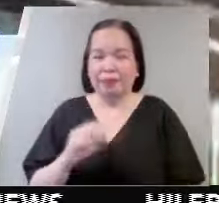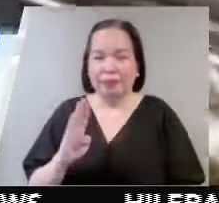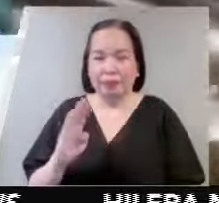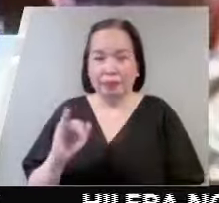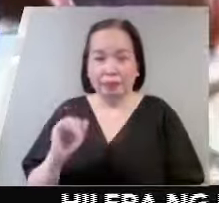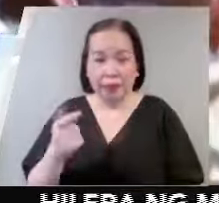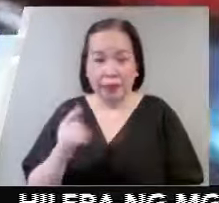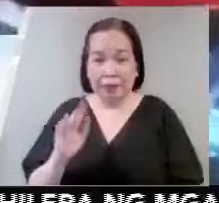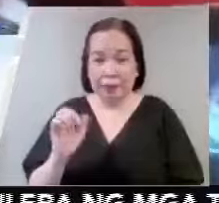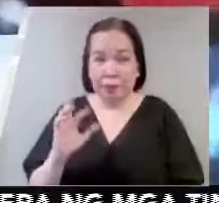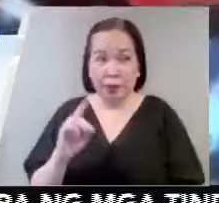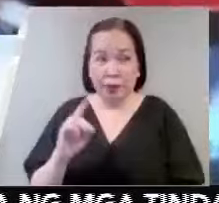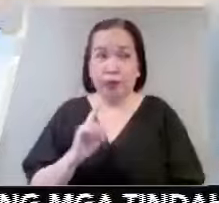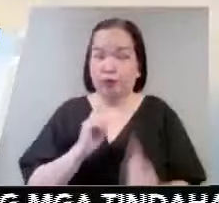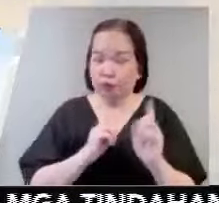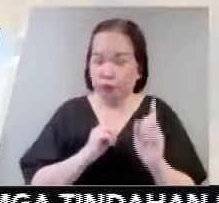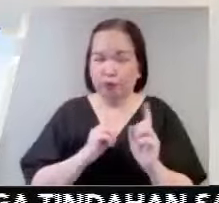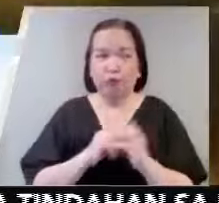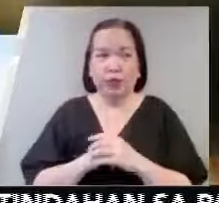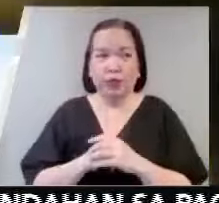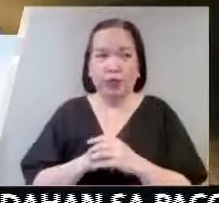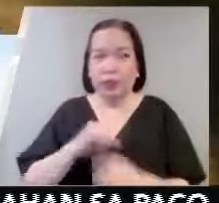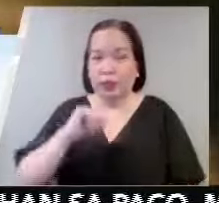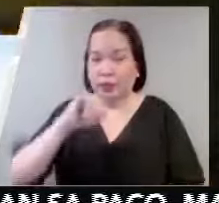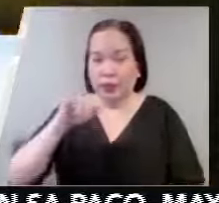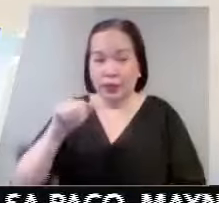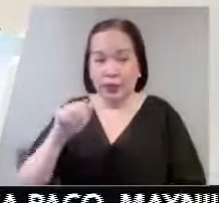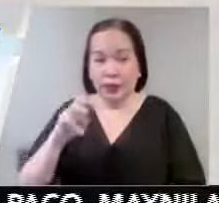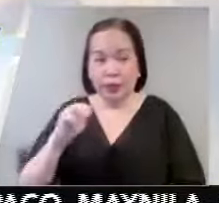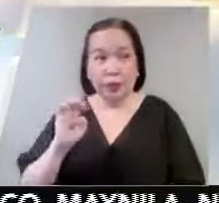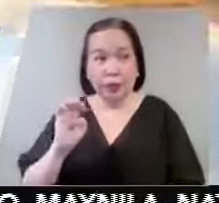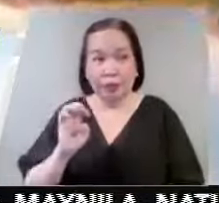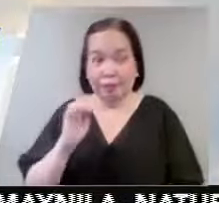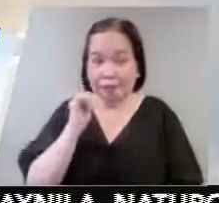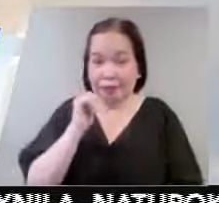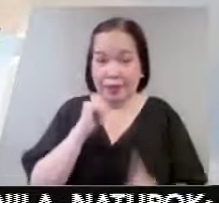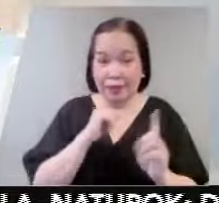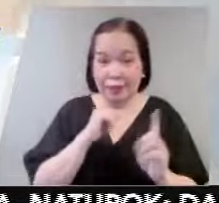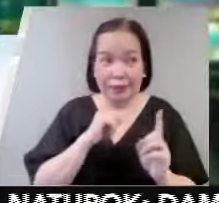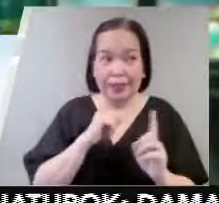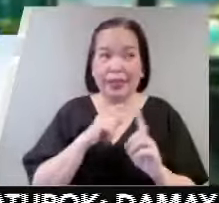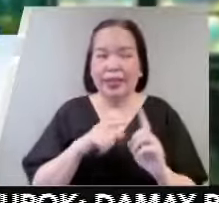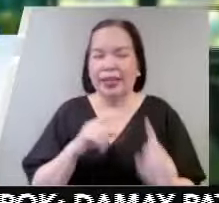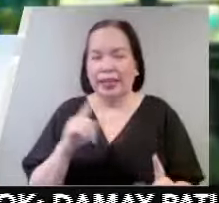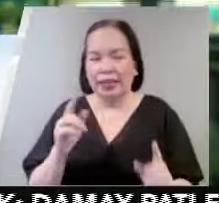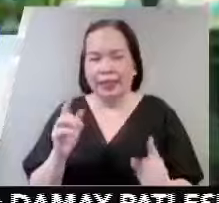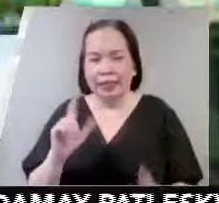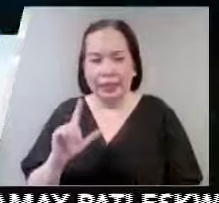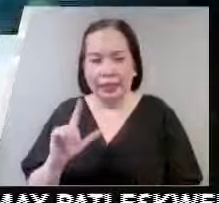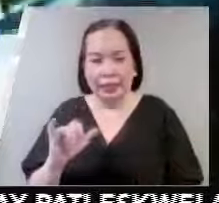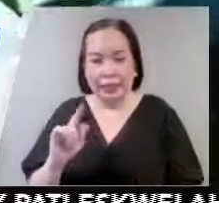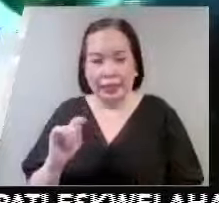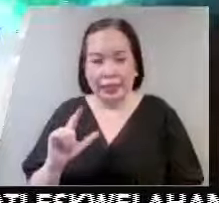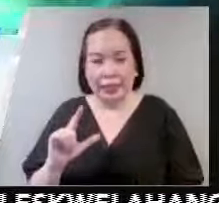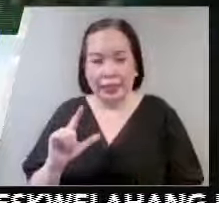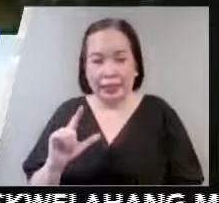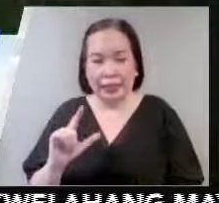Matt Lozano, Jamie, played by Isabel Ortega, at Little John, na ginampanan ni Rafael